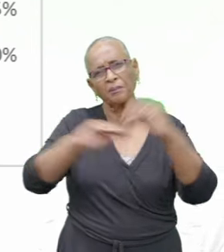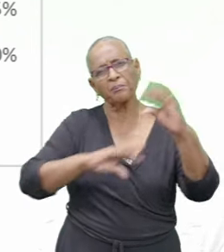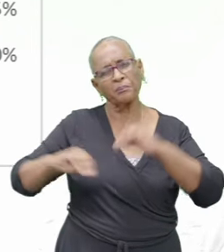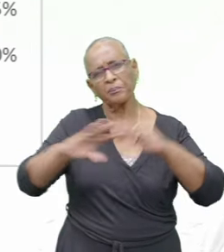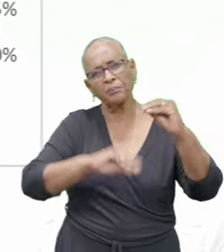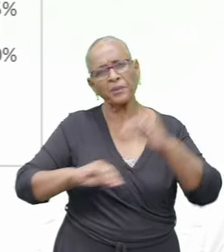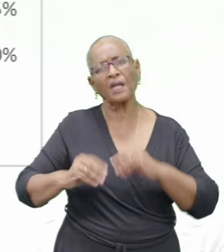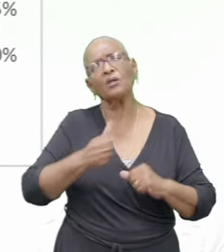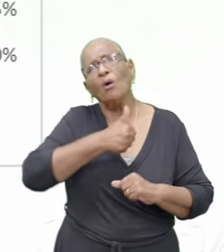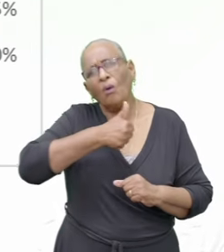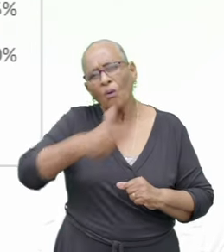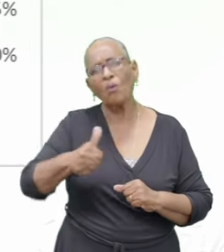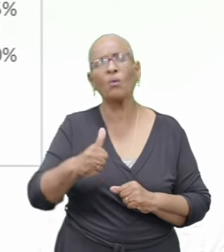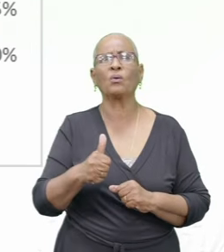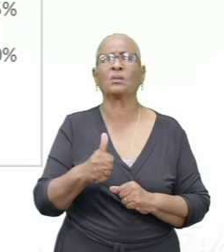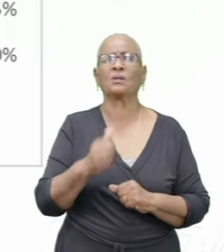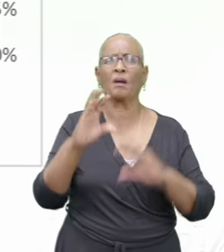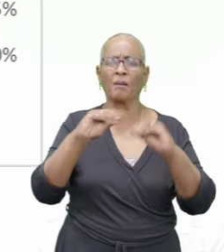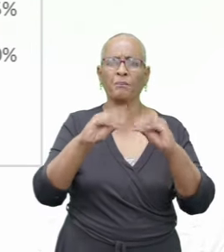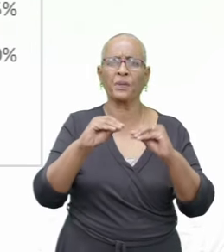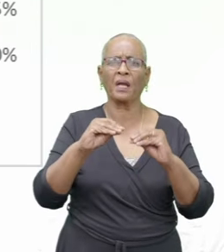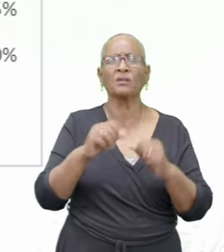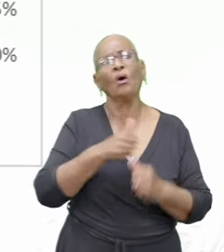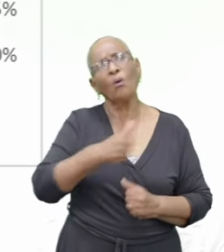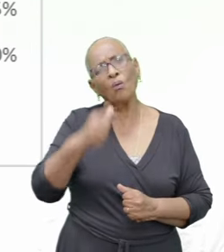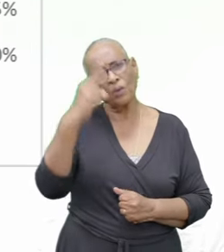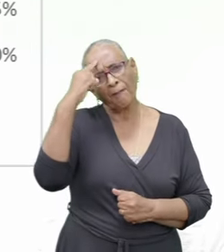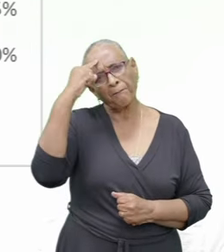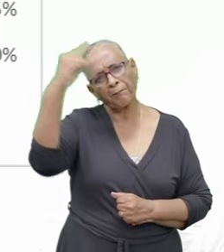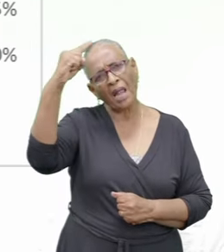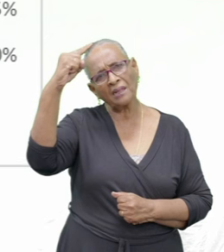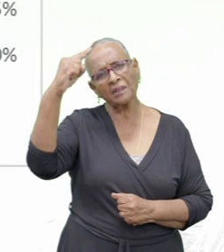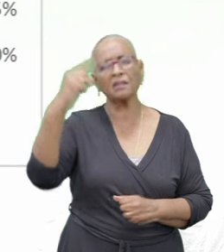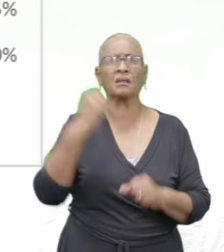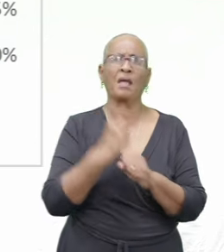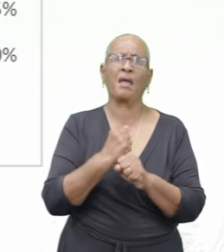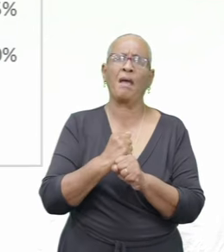hebben, beleid hebben, dat de randvoorwaarden aanwezig zijn, dat in ieder geval